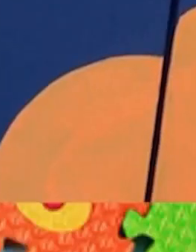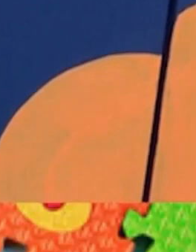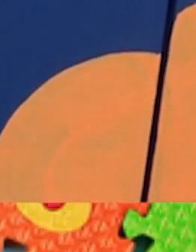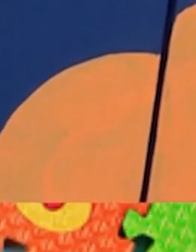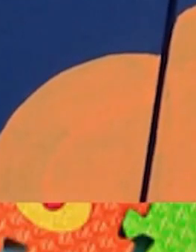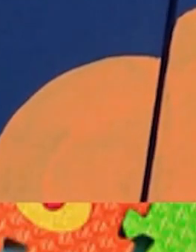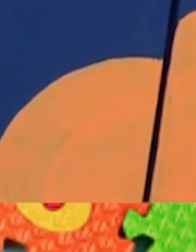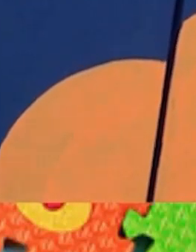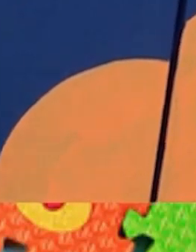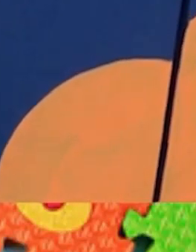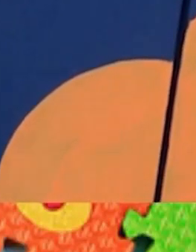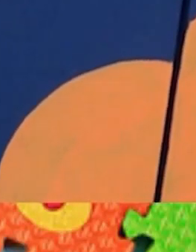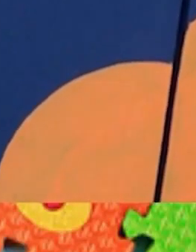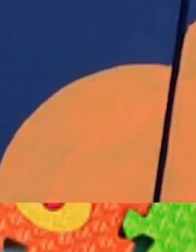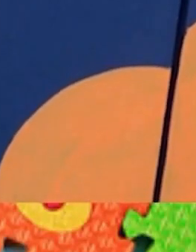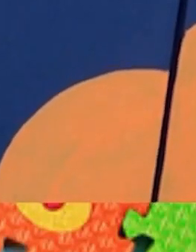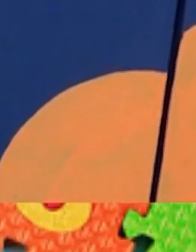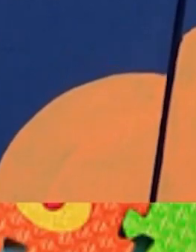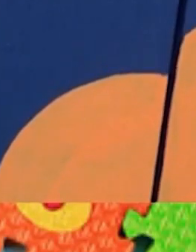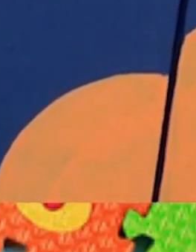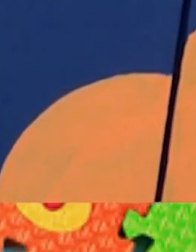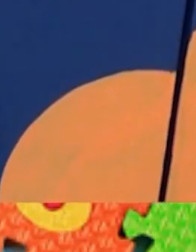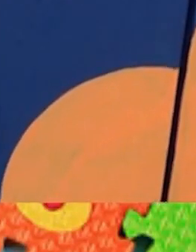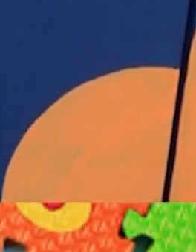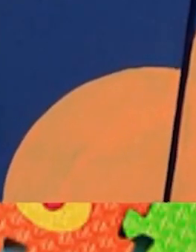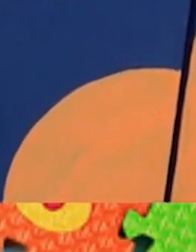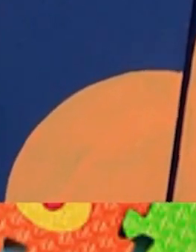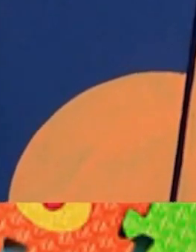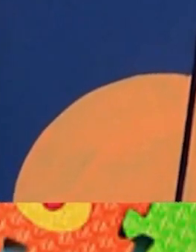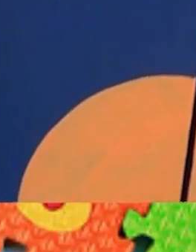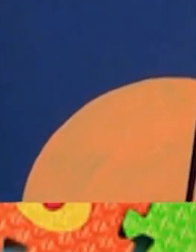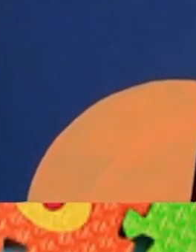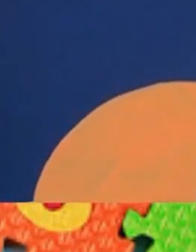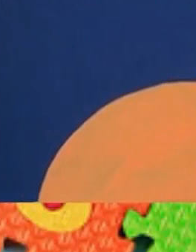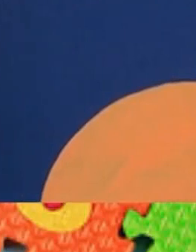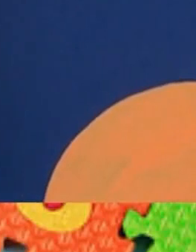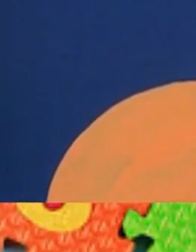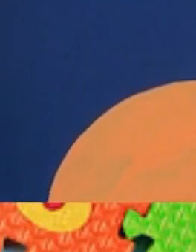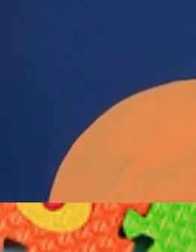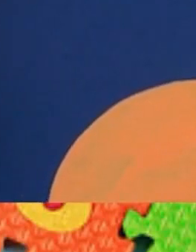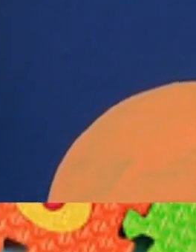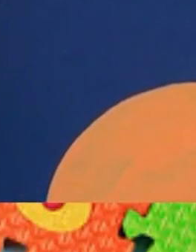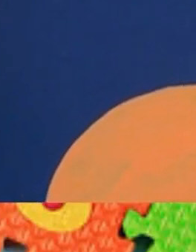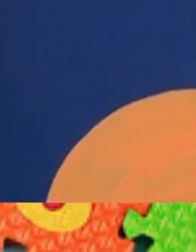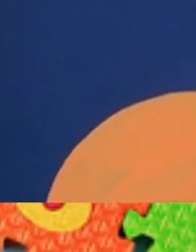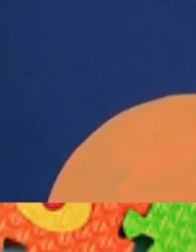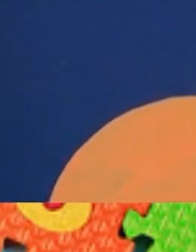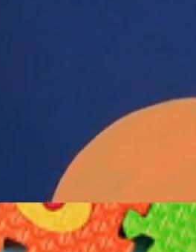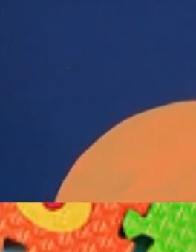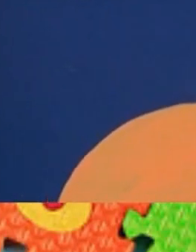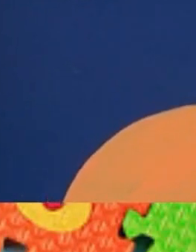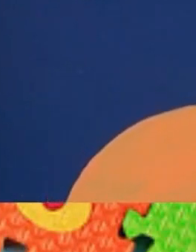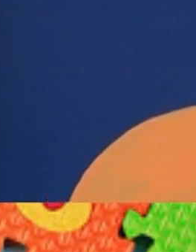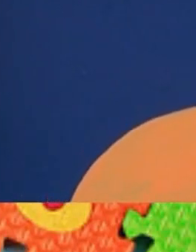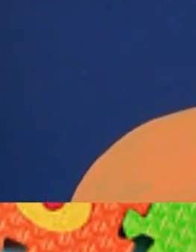Hari dalam seminggu, Isnin, Selasa, Rabu, Khamis,